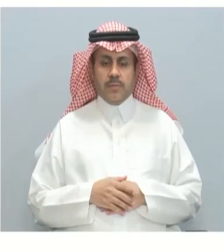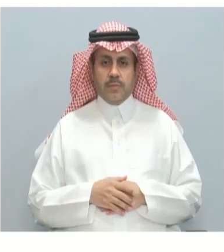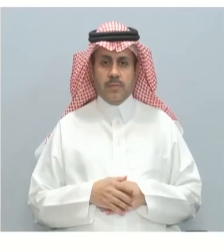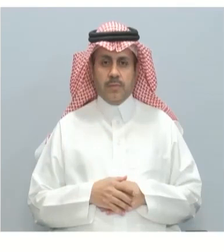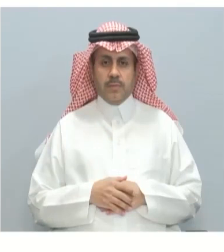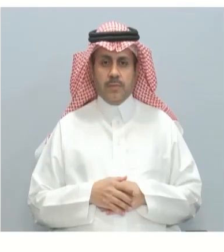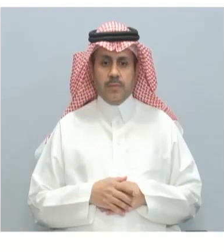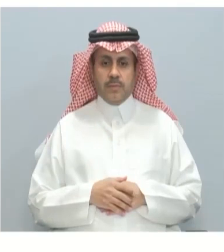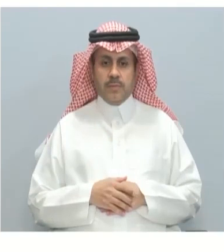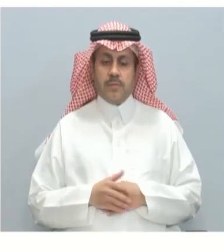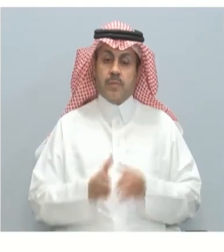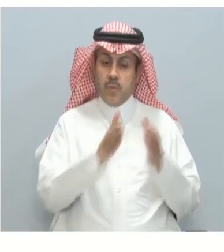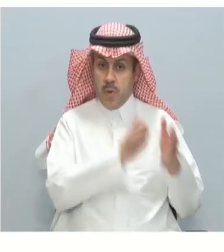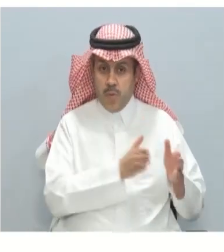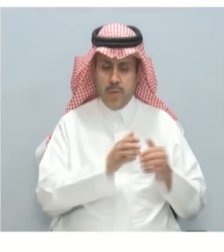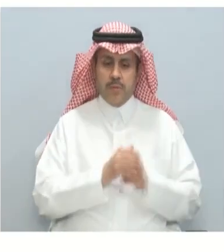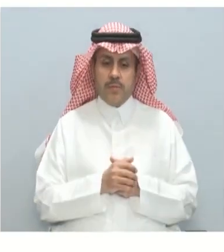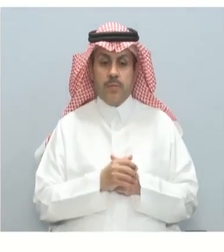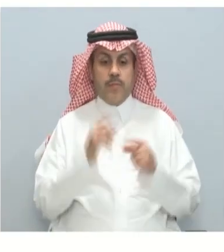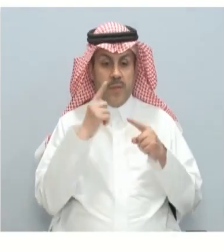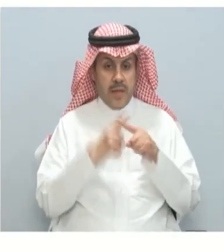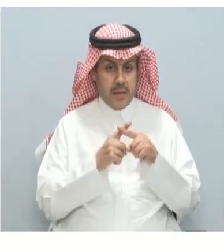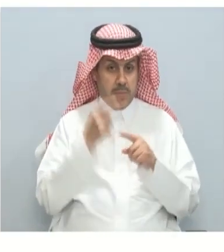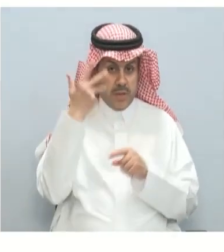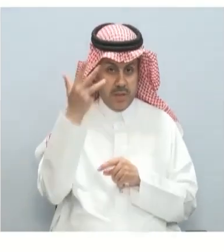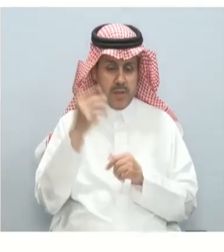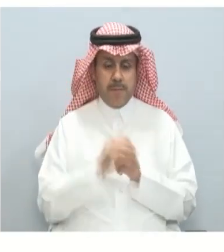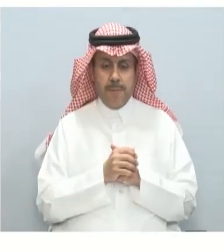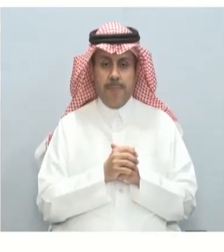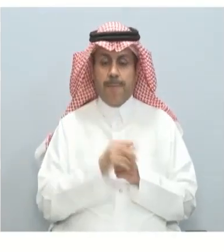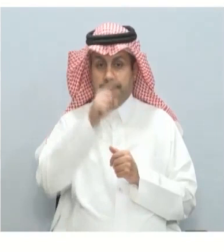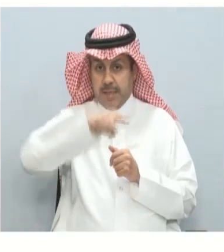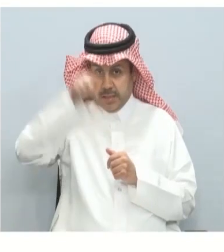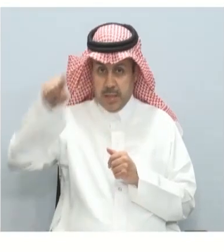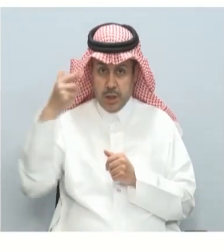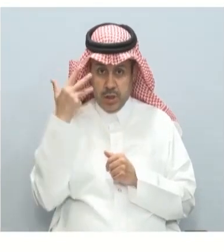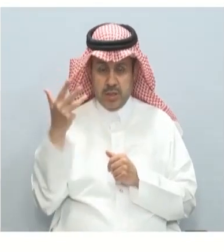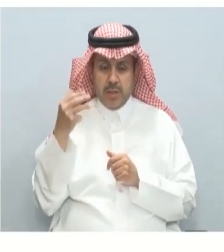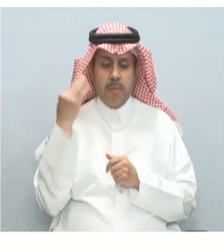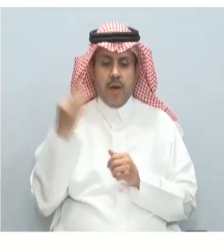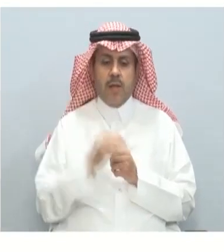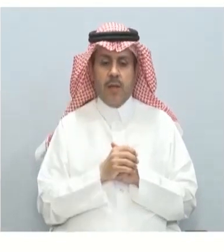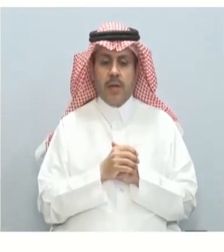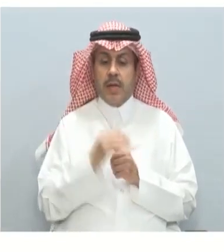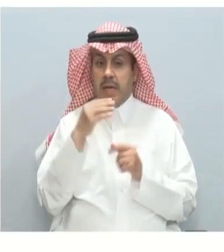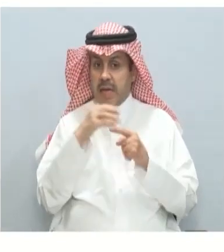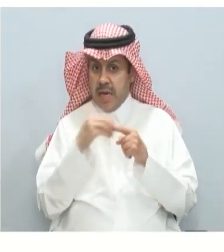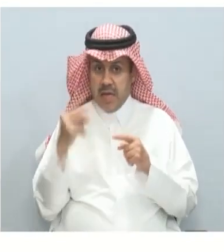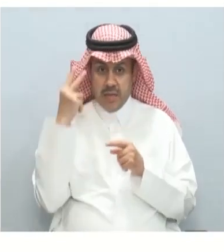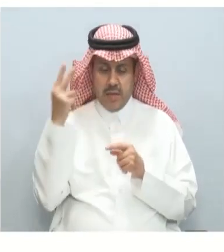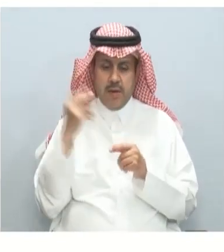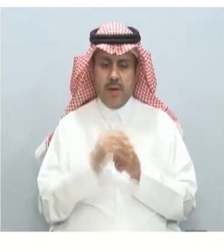وصفر لو عوضنا هنا عن اكس بت 9 جذر ت 3 3 ناقص 2 راح يكون